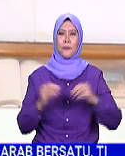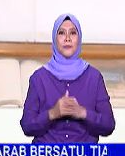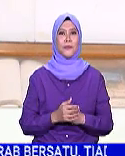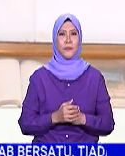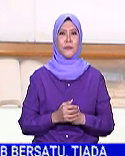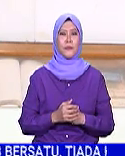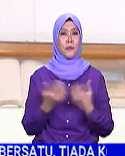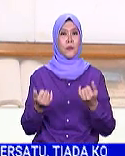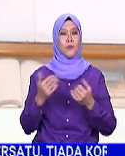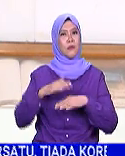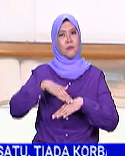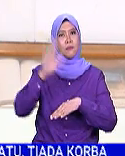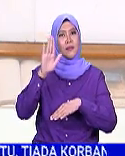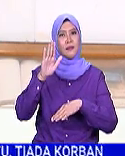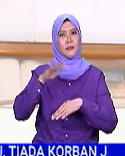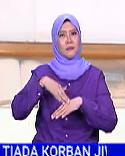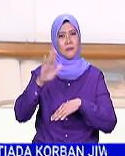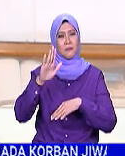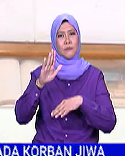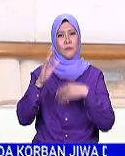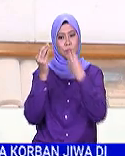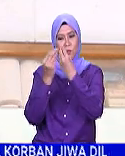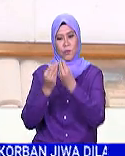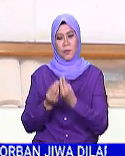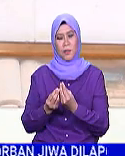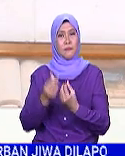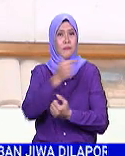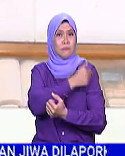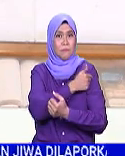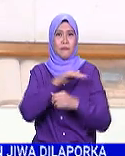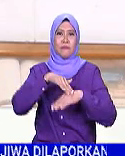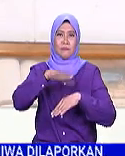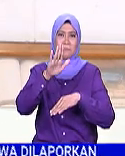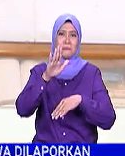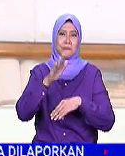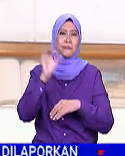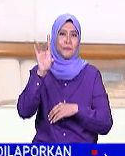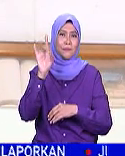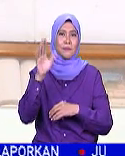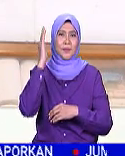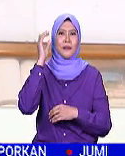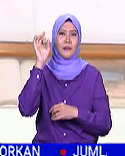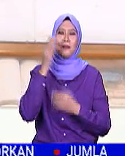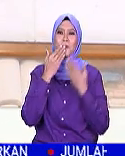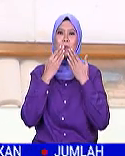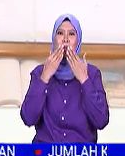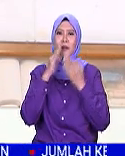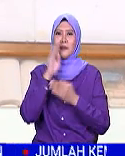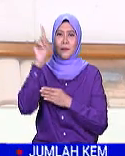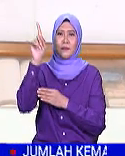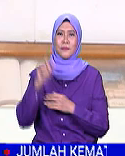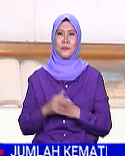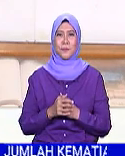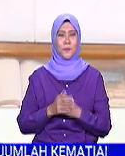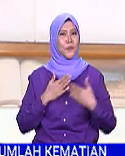kita telah melepas si kalau ikune ambang untuk rexyndo untuk selawat tidak menempati ambangah coba Alhamdulillah Ini juga